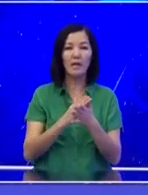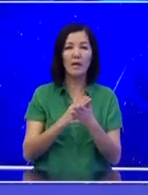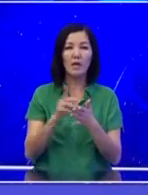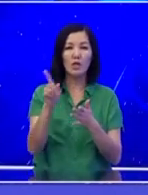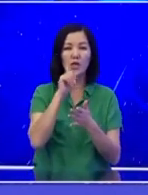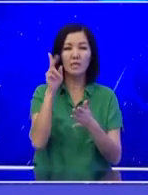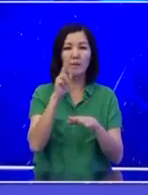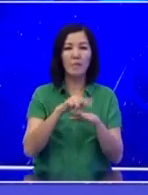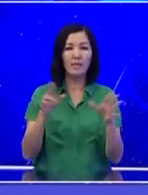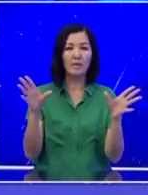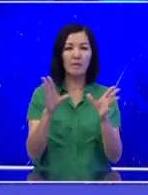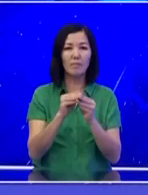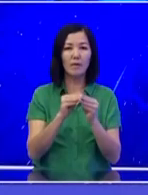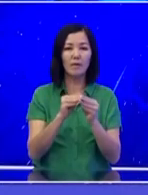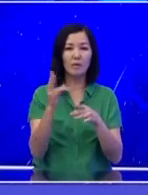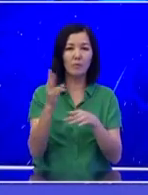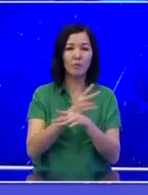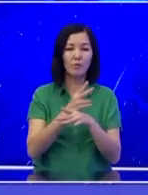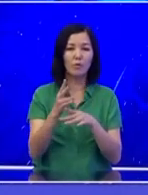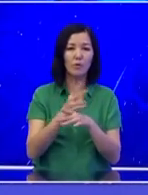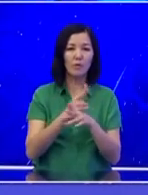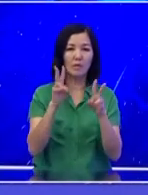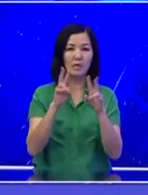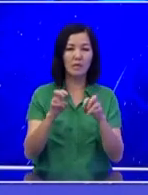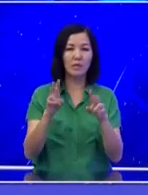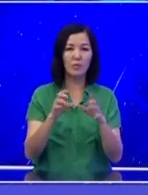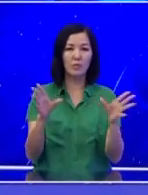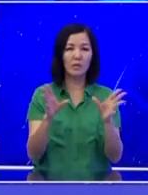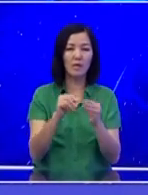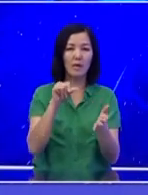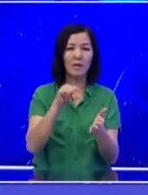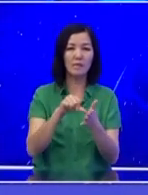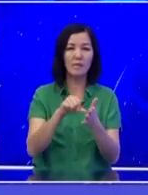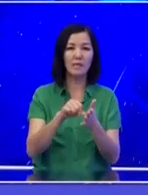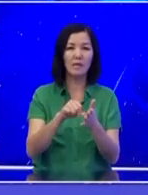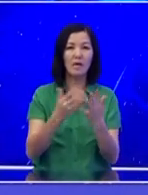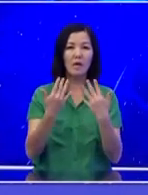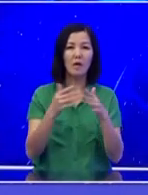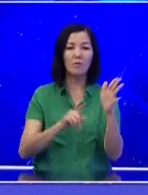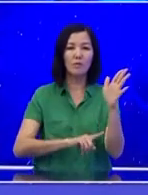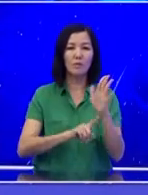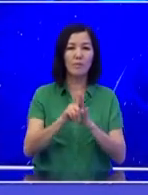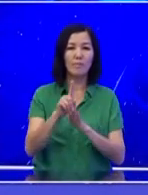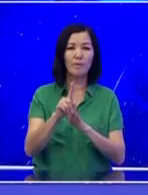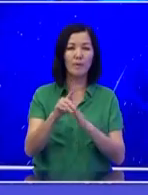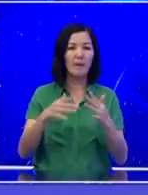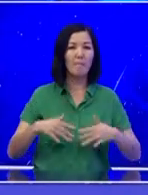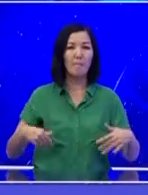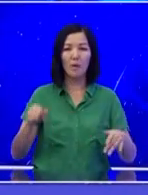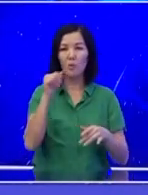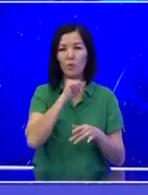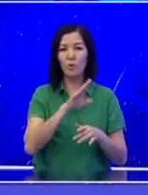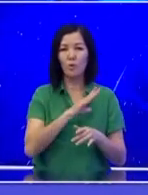жастары полицейлермен бірлесіп түнгі салт атты патруліне шығады. Нәтижесінде ауылда жыл басынан бері бірде бұл мал ұрлығы